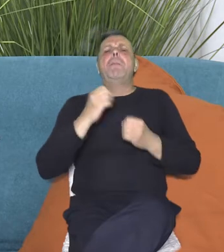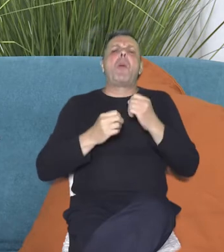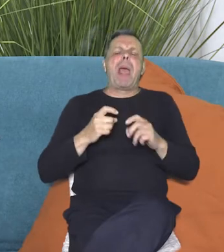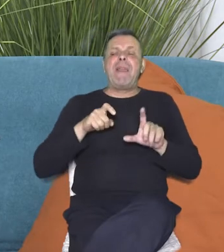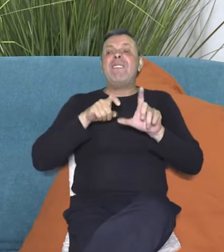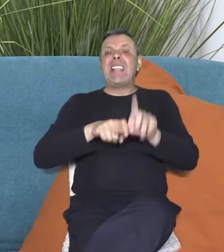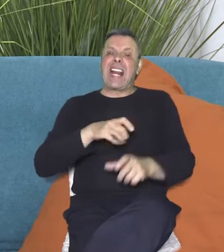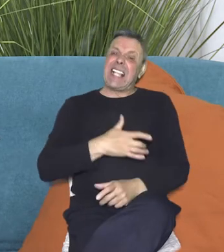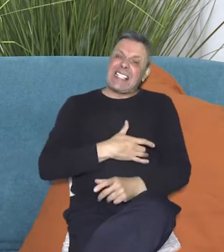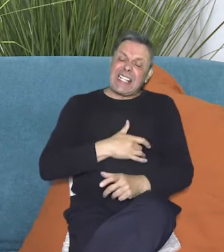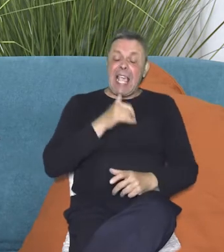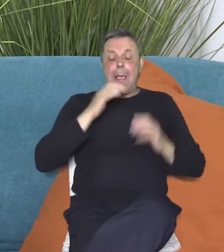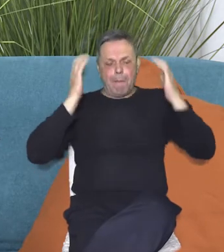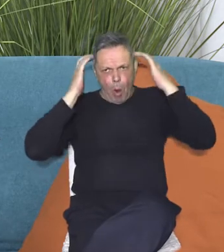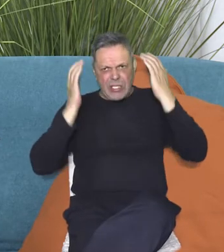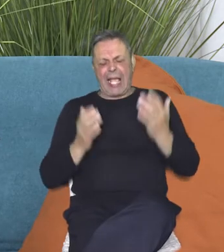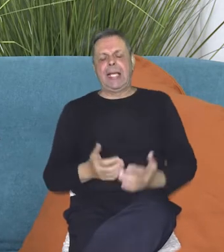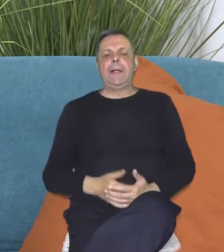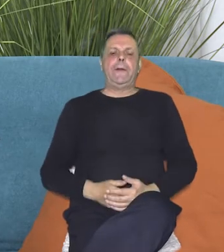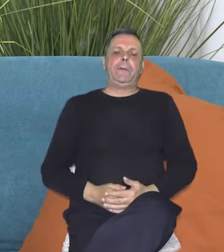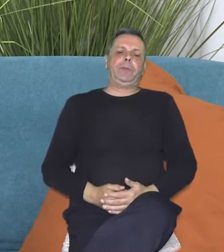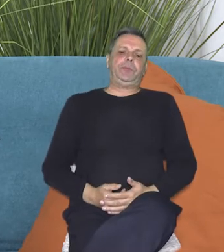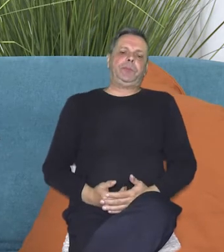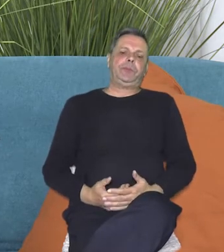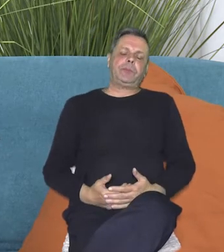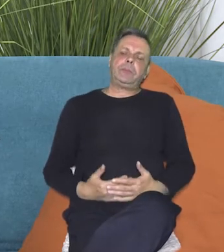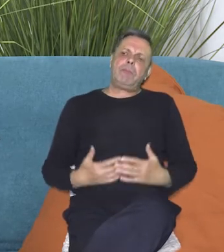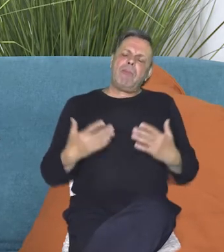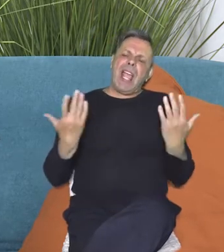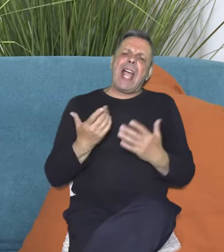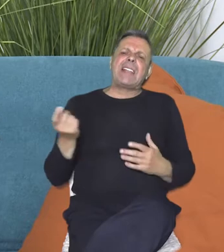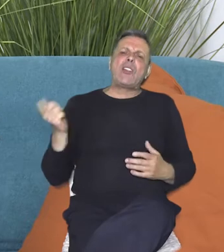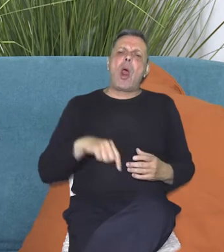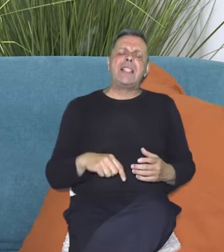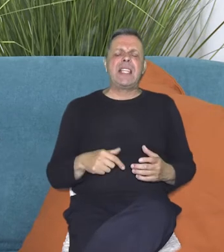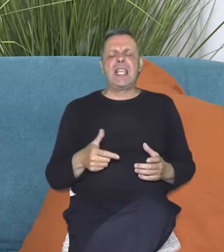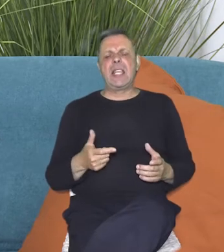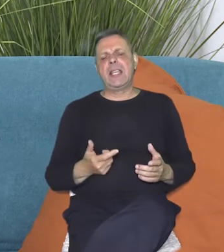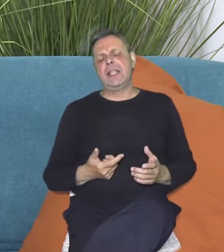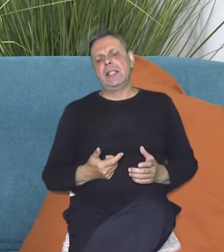problemi vezani na srce i mozak, recimo ono fibrilacija kad dolazi do